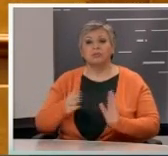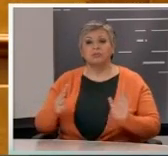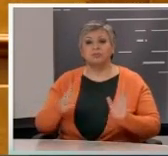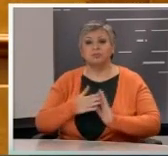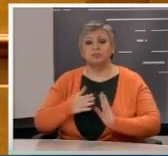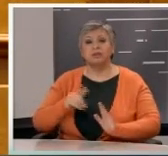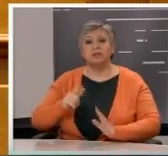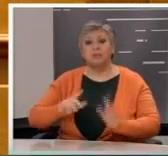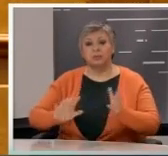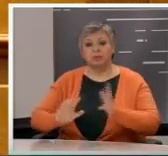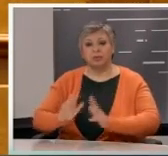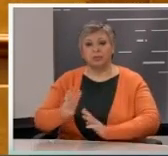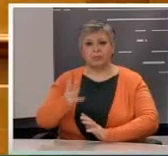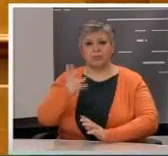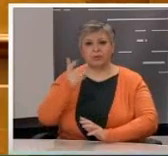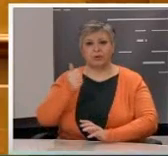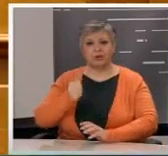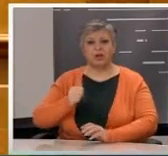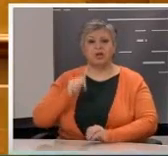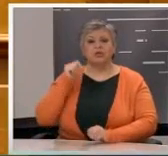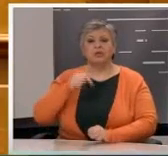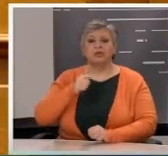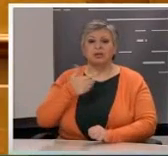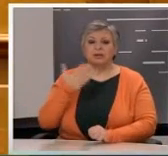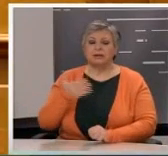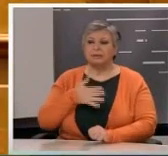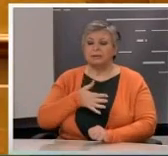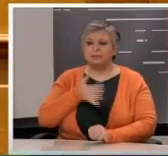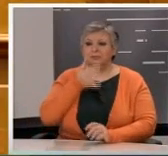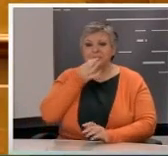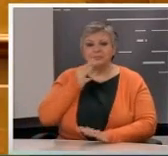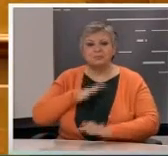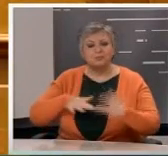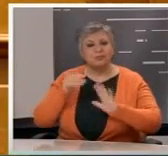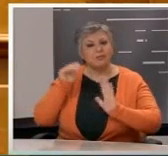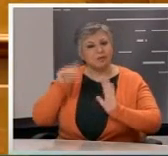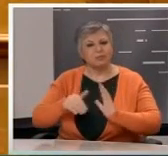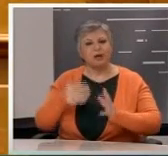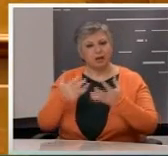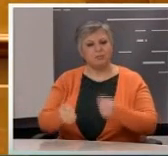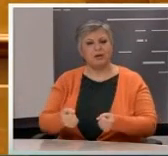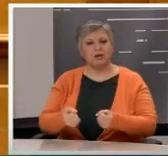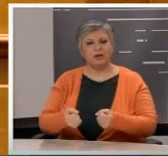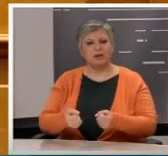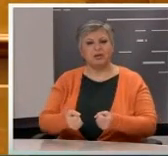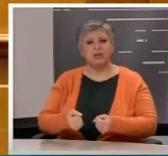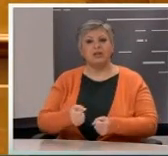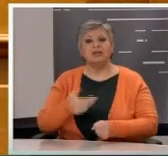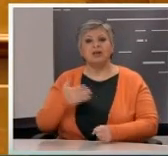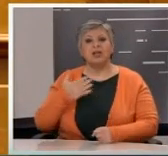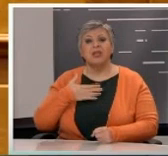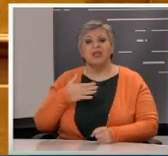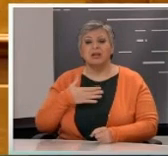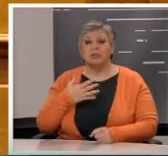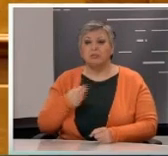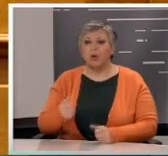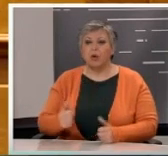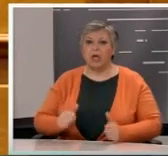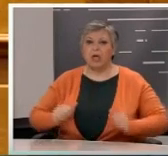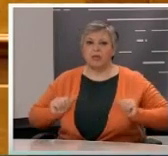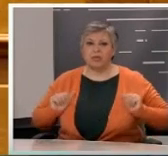μια περίοδος θεσμικού και ηθικού εκφυλισμού. Και θέλει στην κυριολεξία πάρα πολύ θράσος